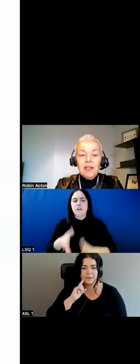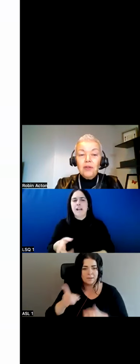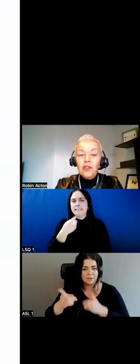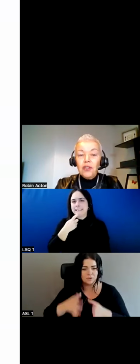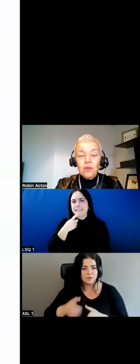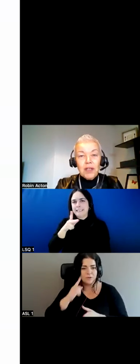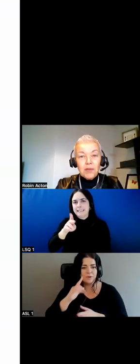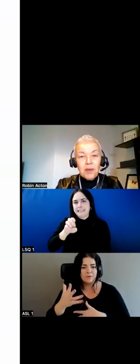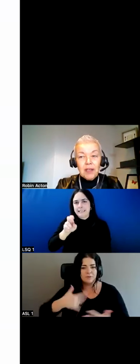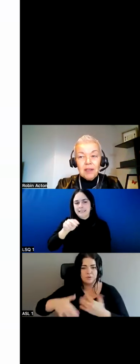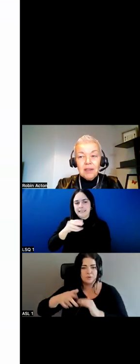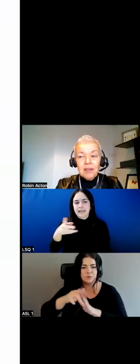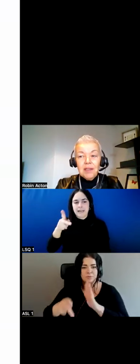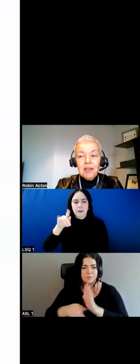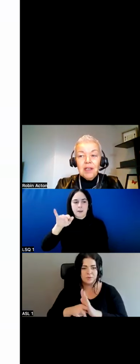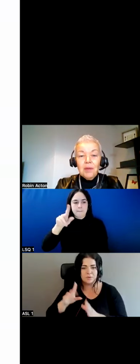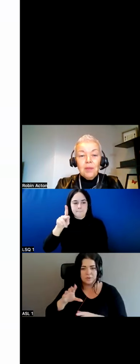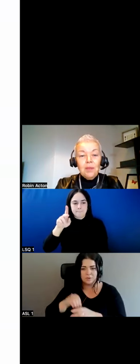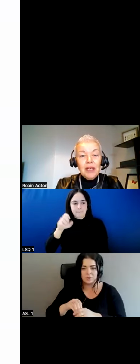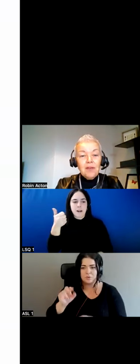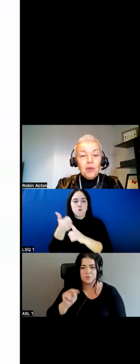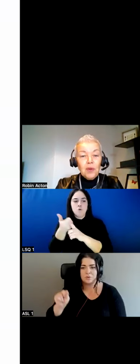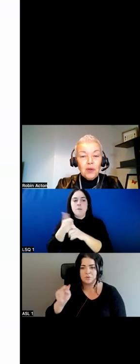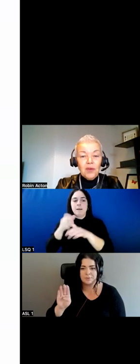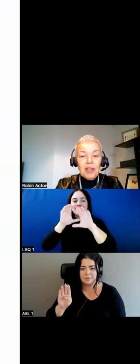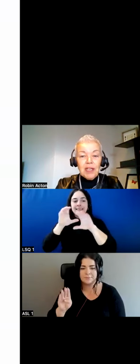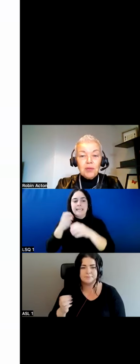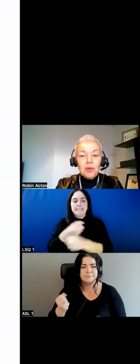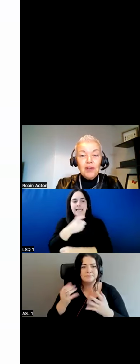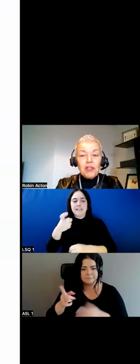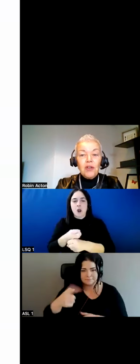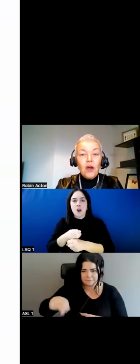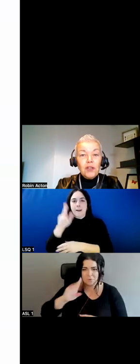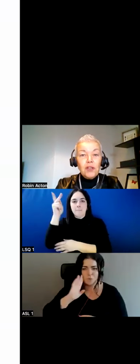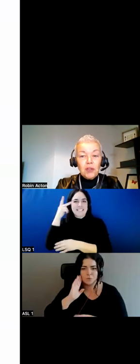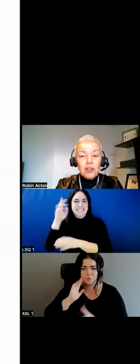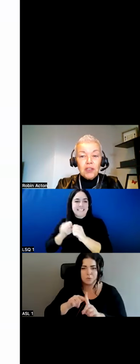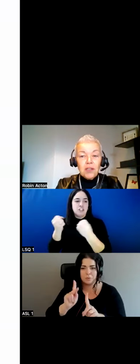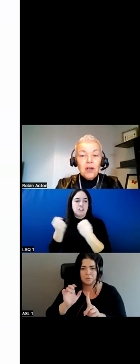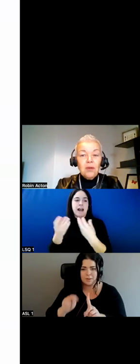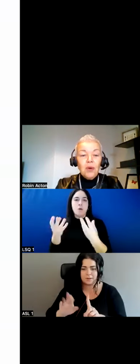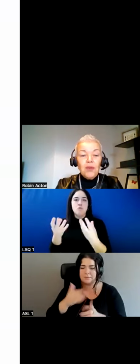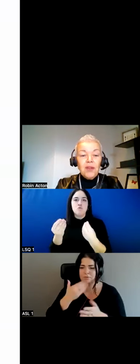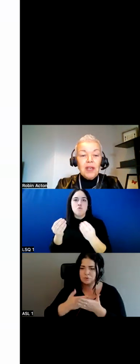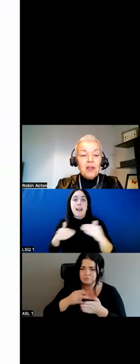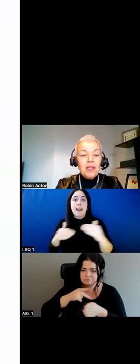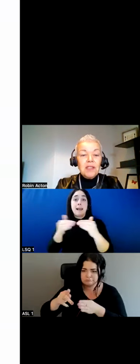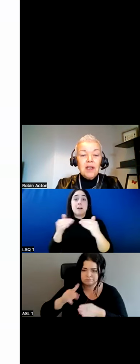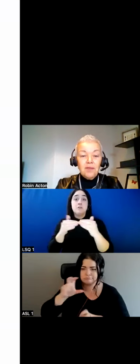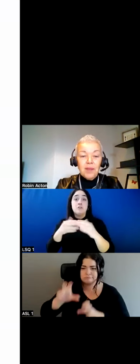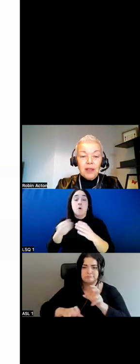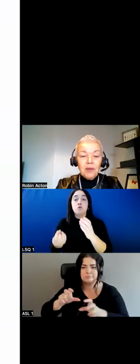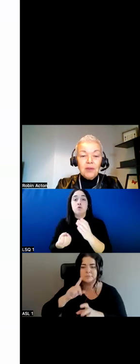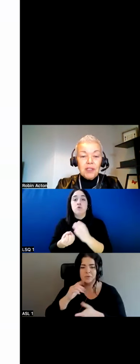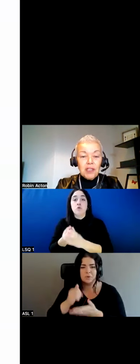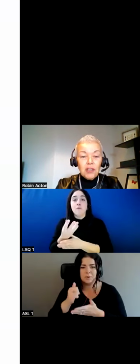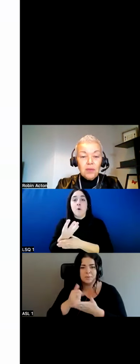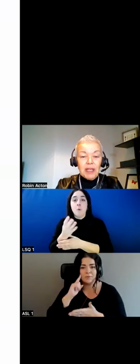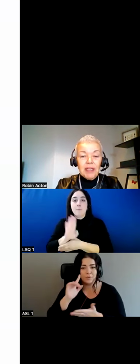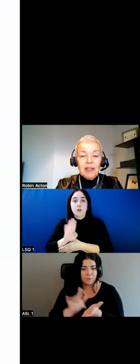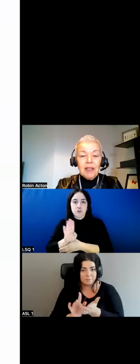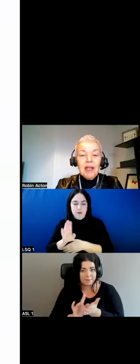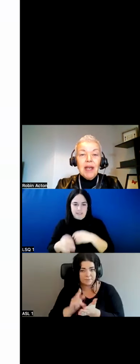le directeur de la politique sociale à Inclusion Nouveau-Brunswick. Beaucoup d'entre vous connaissent les contributions professionnelles de Ken